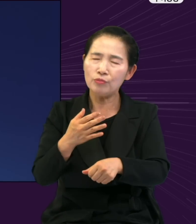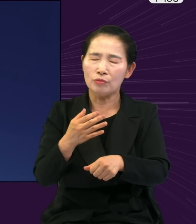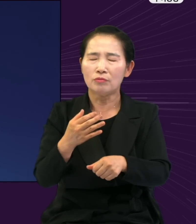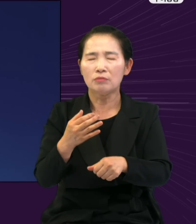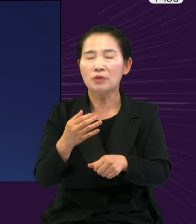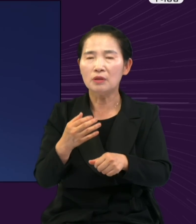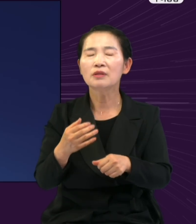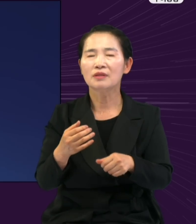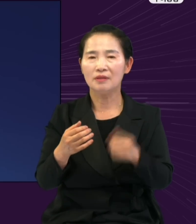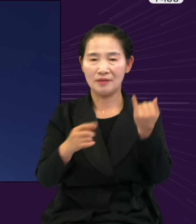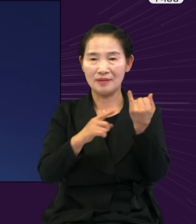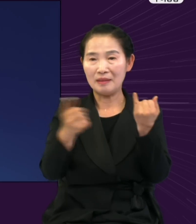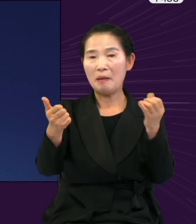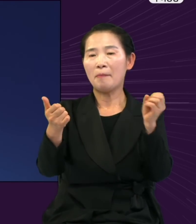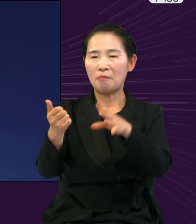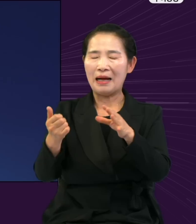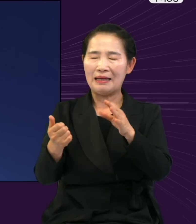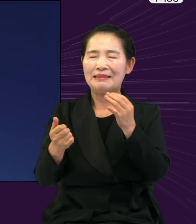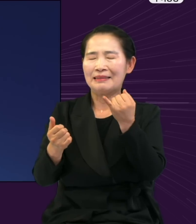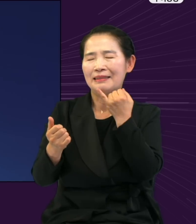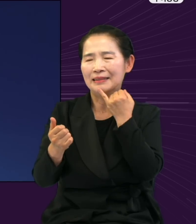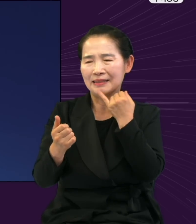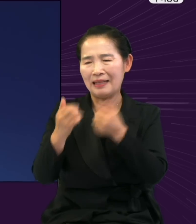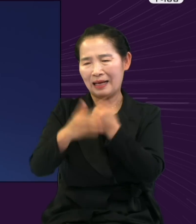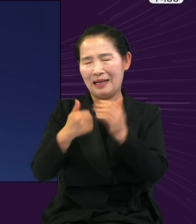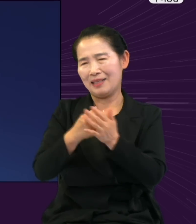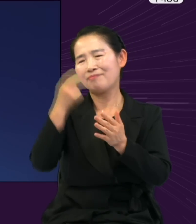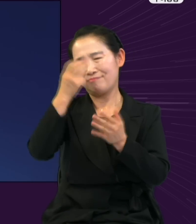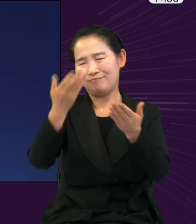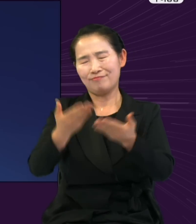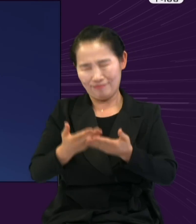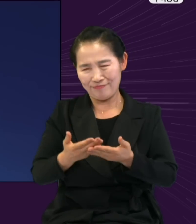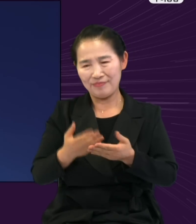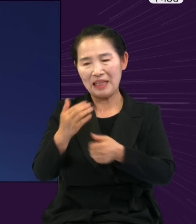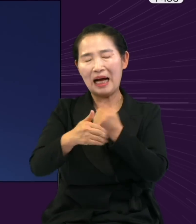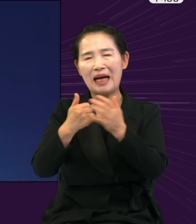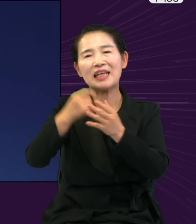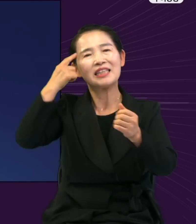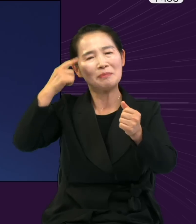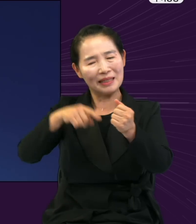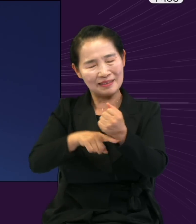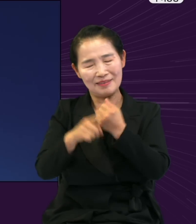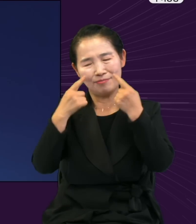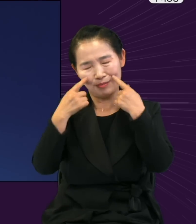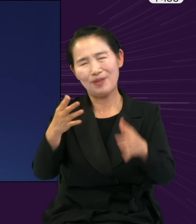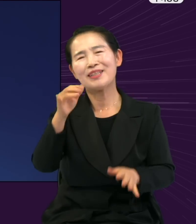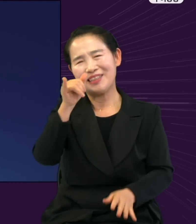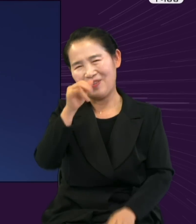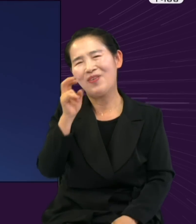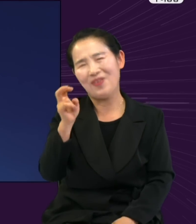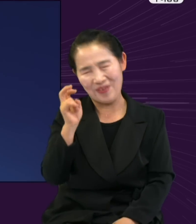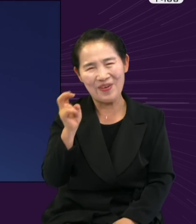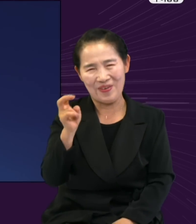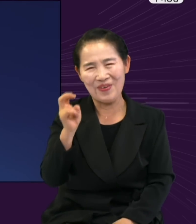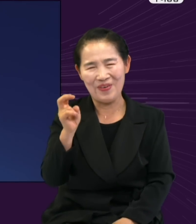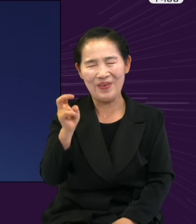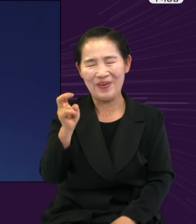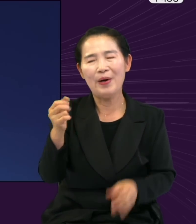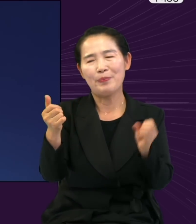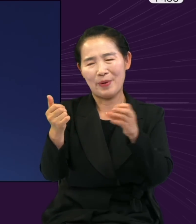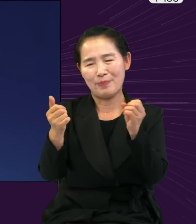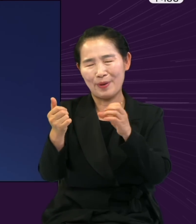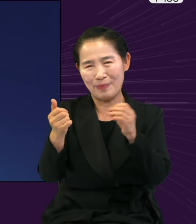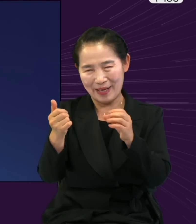거야. 하나님이 지켜주시겠지. 하나님의 뜻이 거기에 분명히 있을 거야. 그리고 아침에